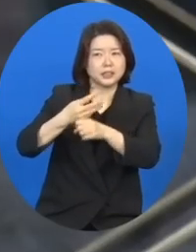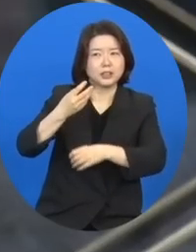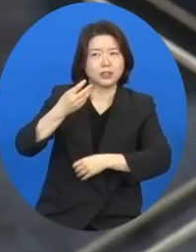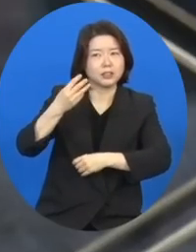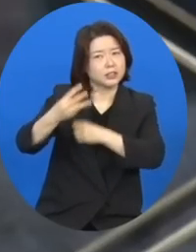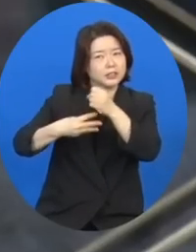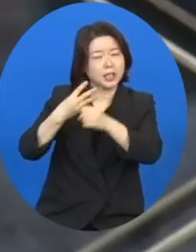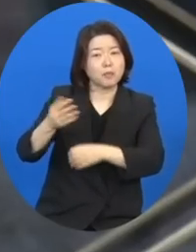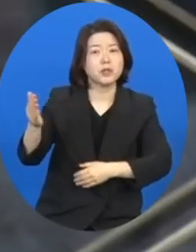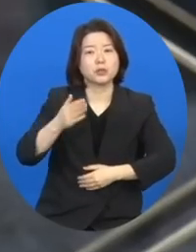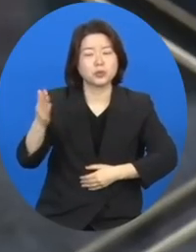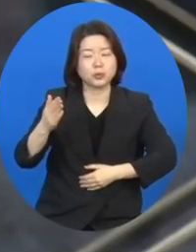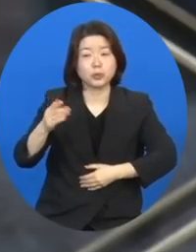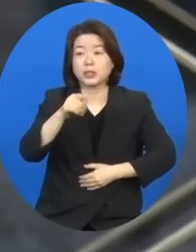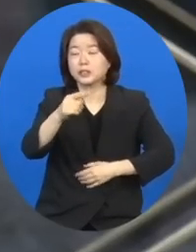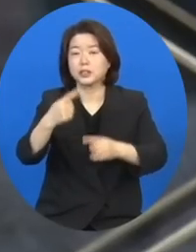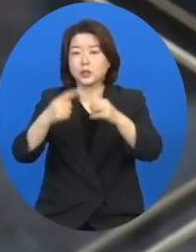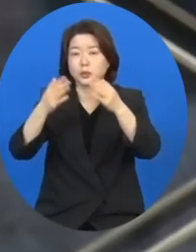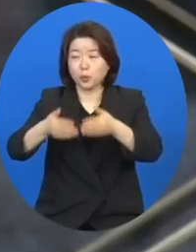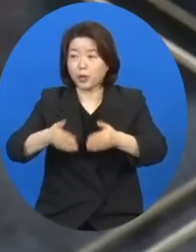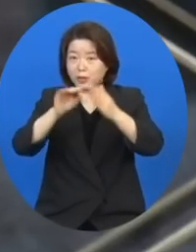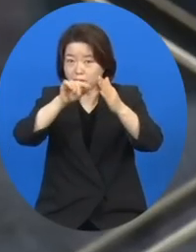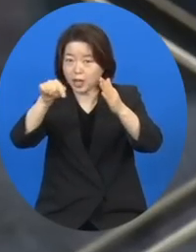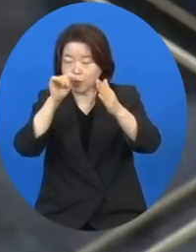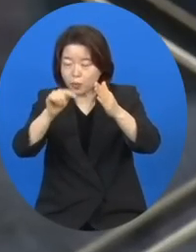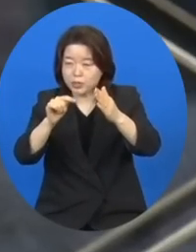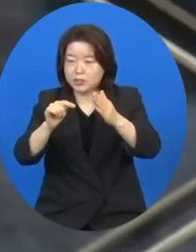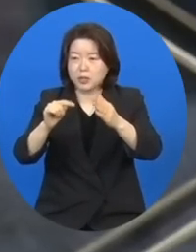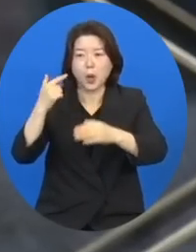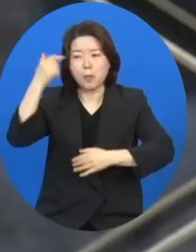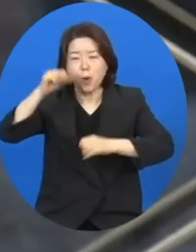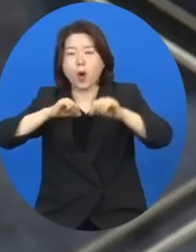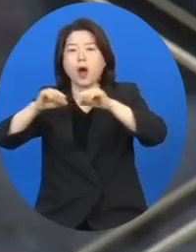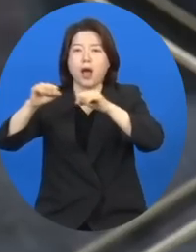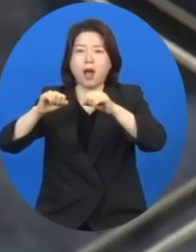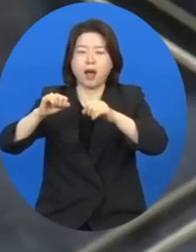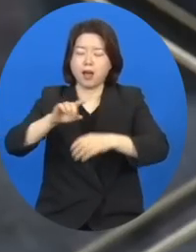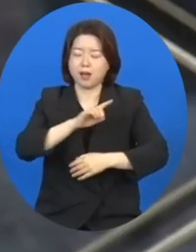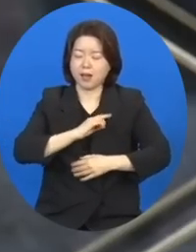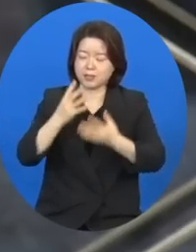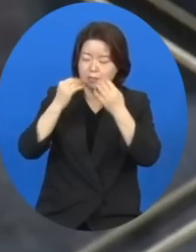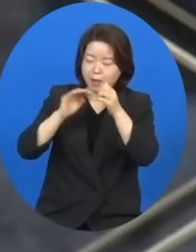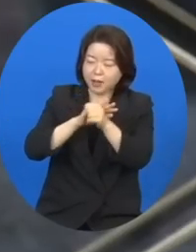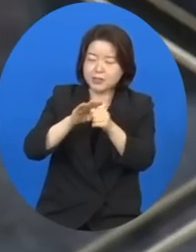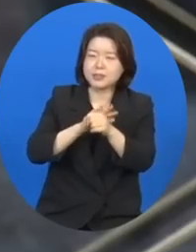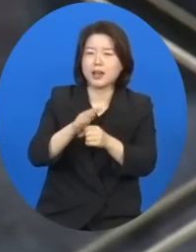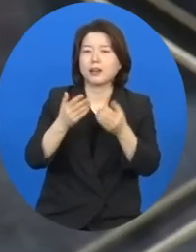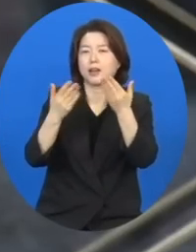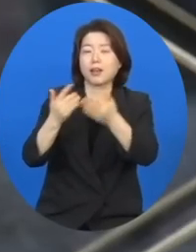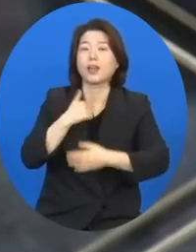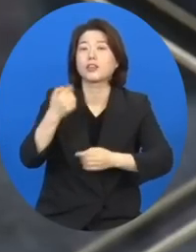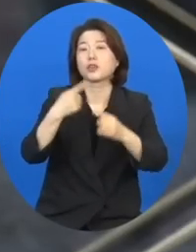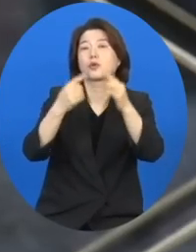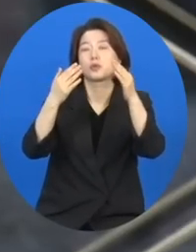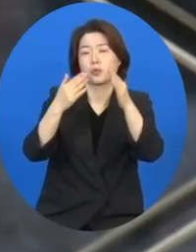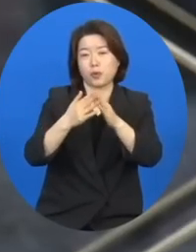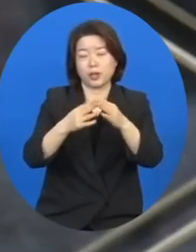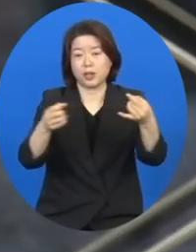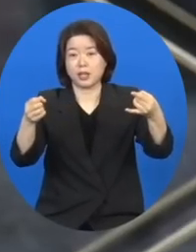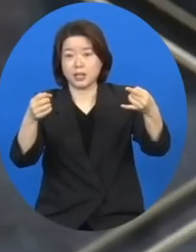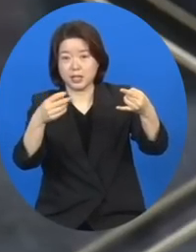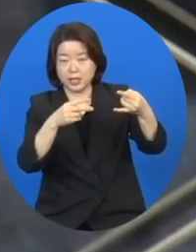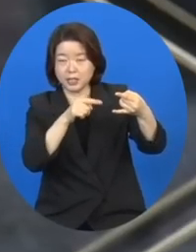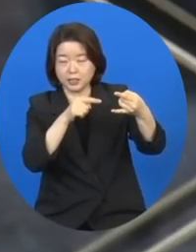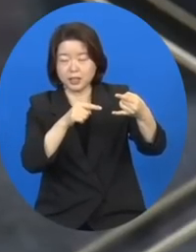3년을 목회한 정말 애정이 있는 교회, 가장 아마 애정이 있는 교회가 아닐까 싶을 정도로 그렇게 사랑했던 교회가 이